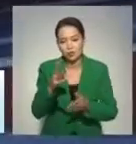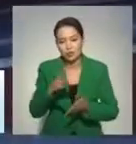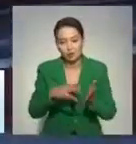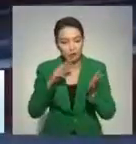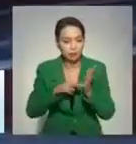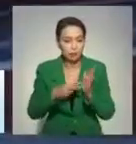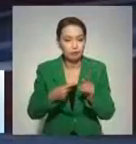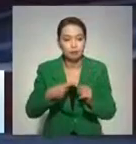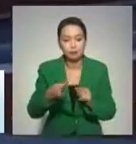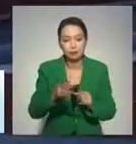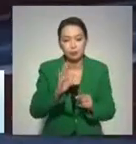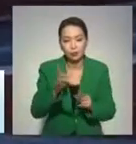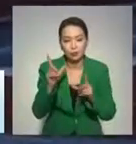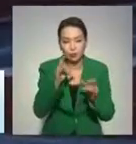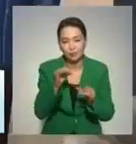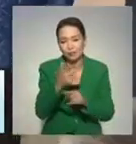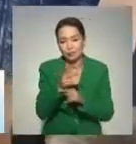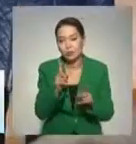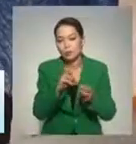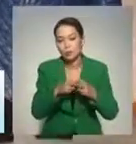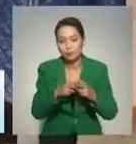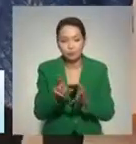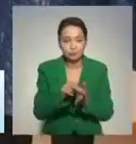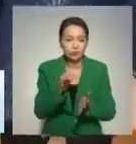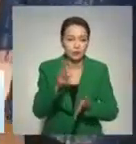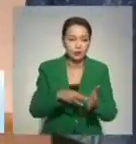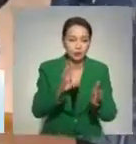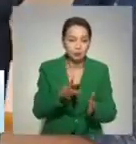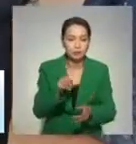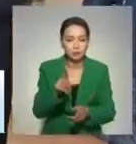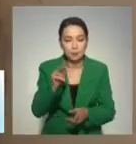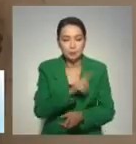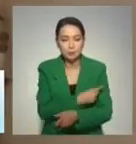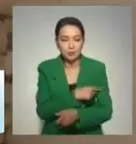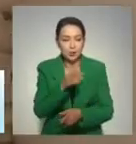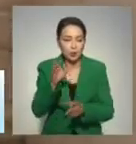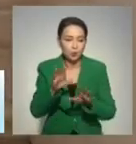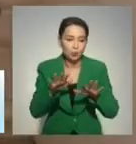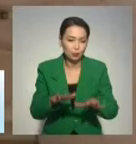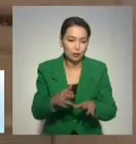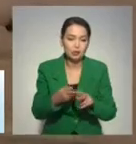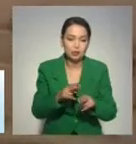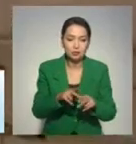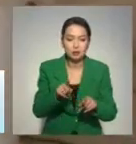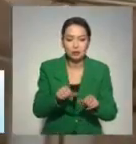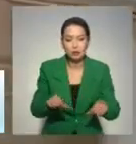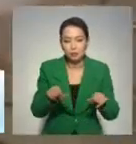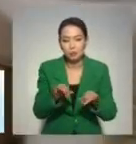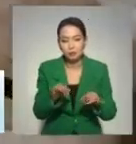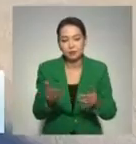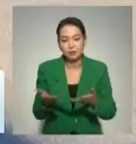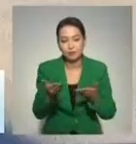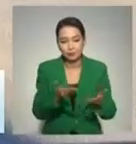Активисты Акмолинского областного филиала партии посетили образовательные учреждения. В Кокшетау аманатовцы проверили удобства в помещениях и